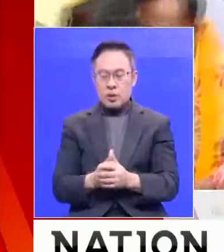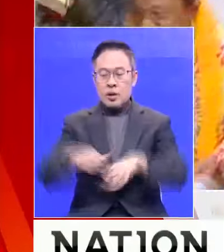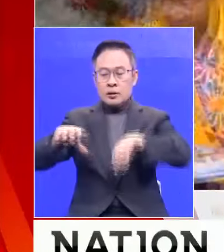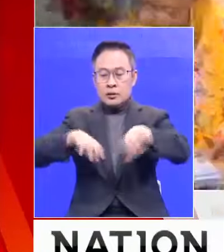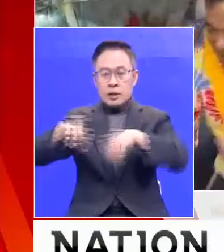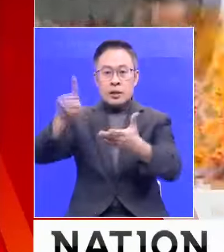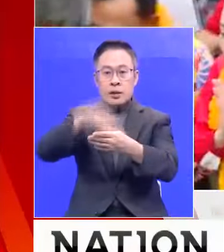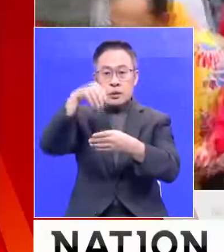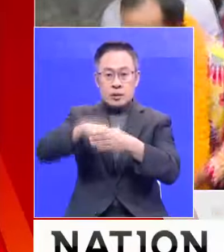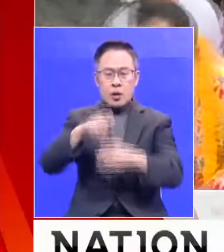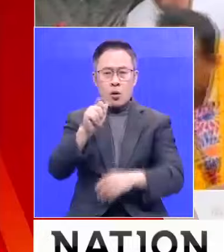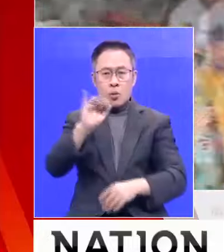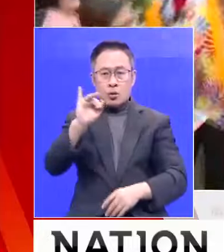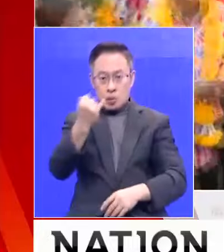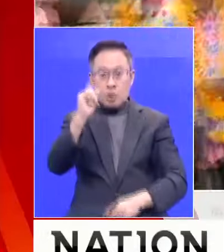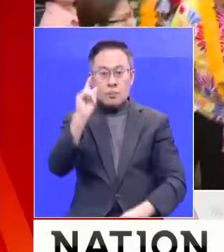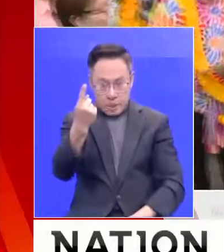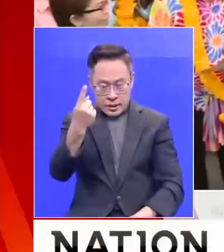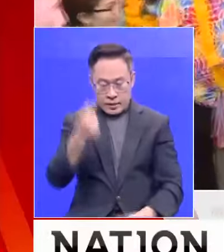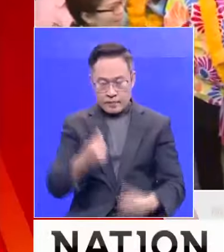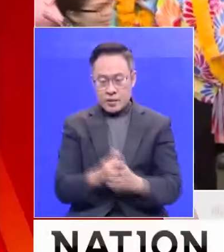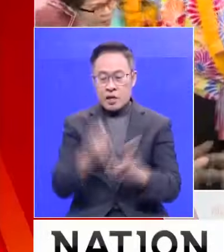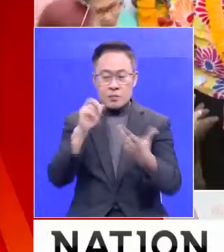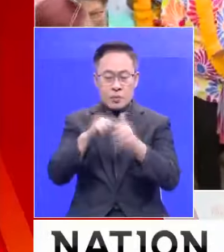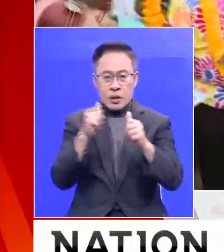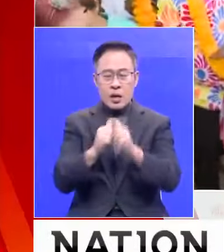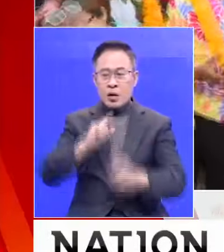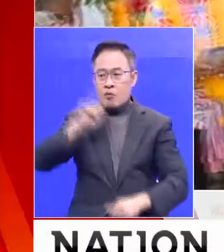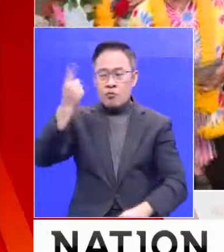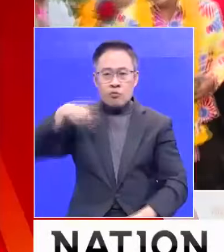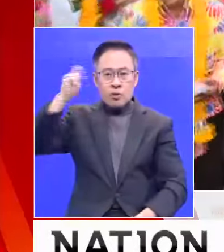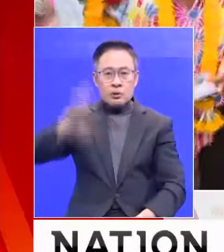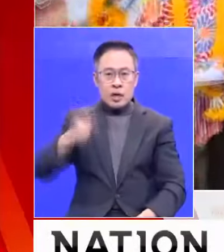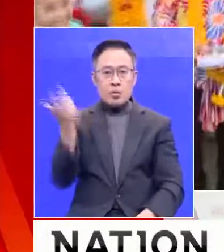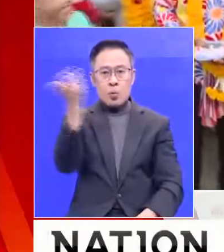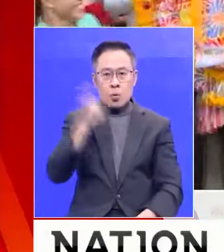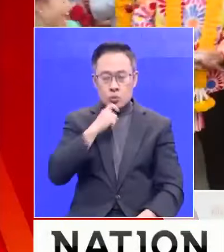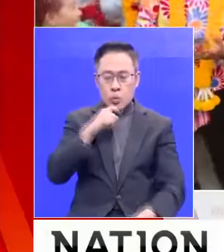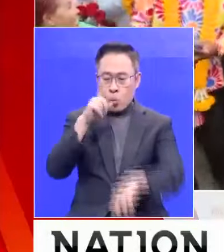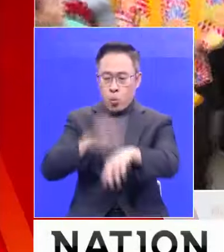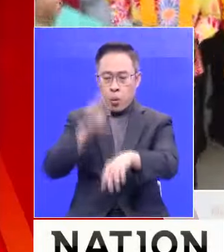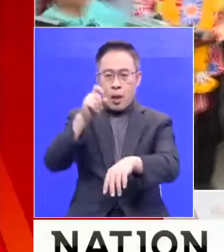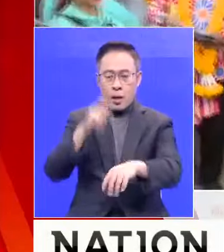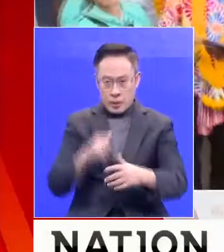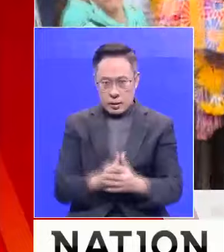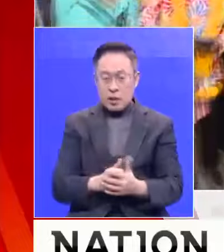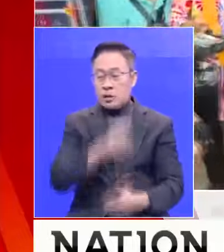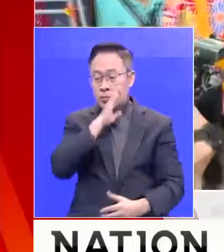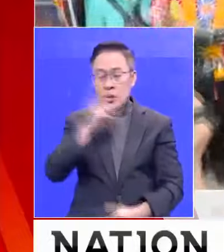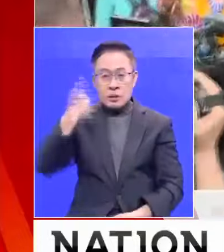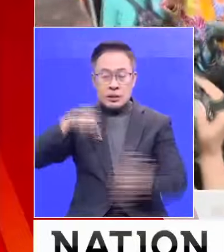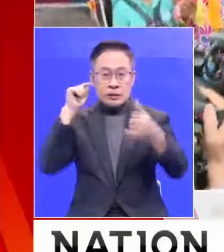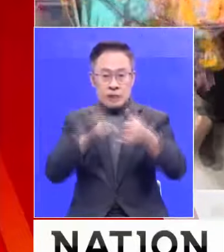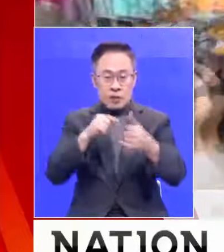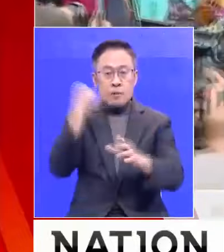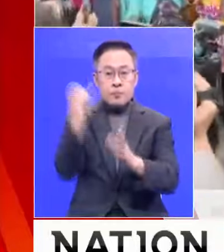ดเยื้อไปคดีทุจริตยังคงค้างอยู่2คดีไม่รู้ว่าจะเสร็จสิ้นเมื่อไหร่ถ้าศาลมีคำพิพากษาเป็นความผิดก็จะพ้นจากตำ